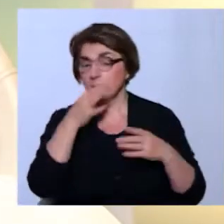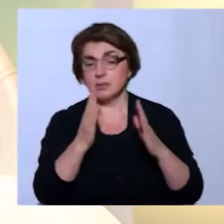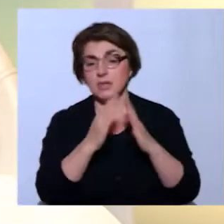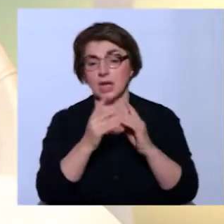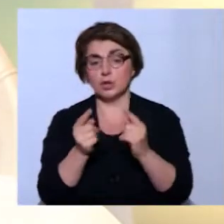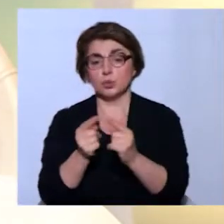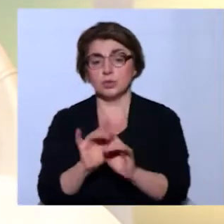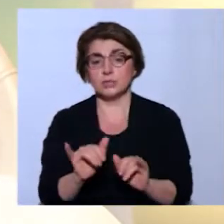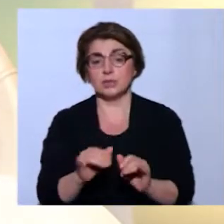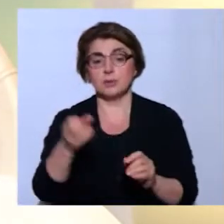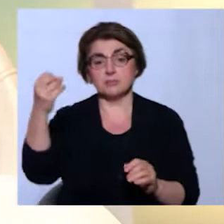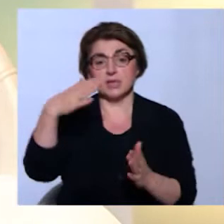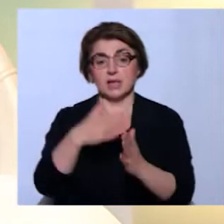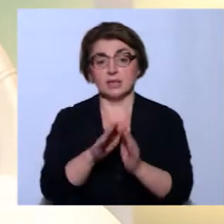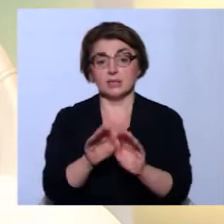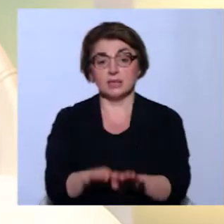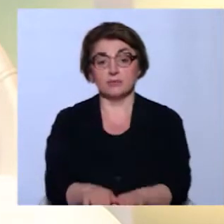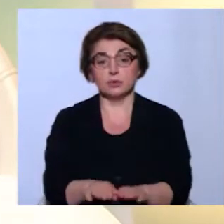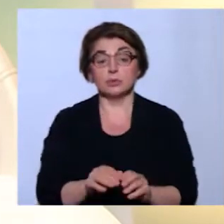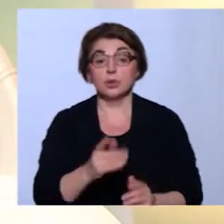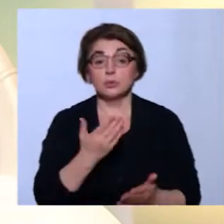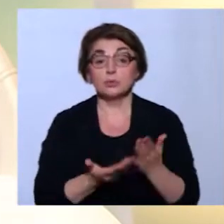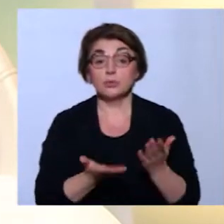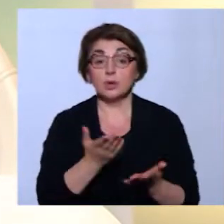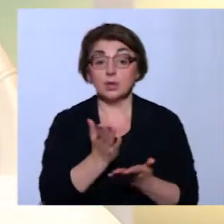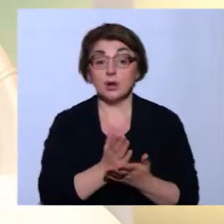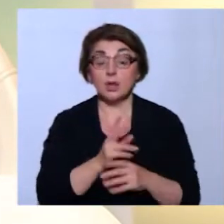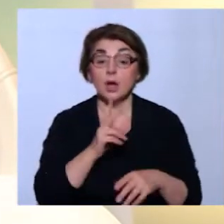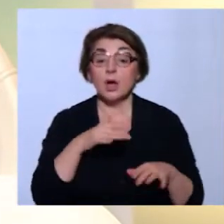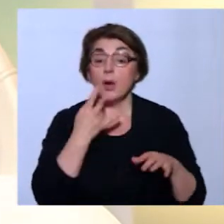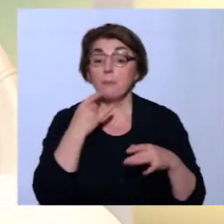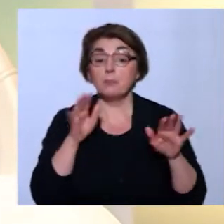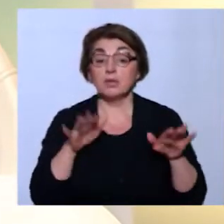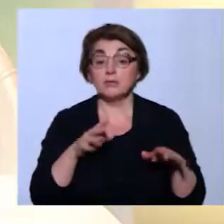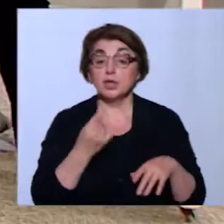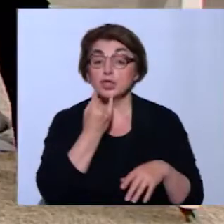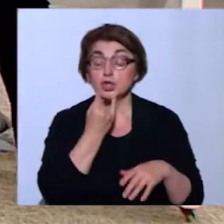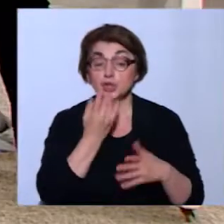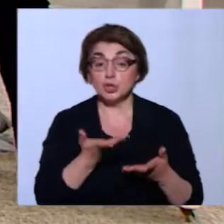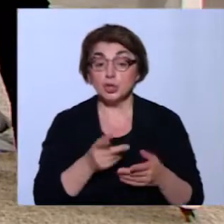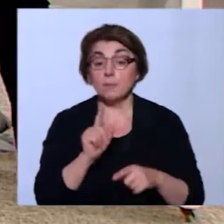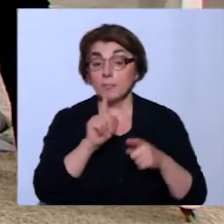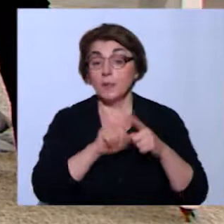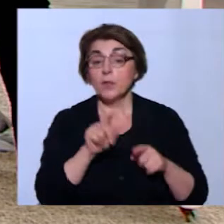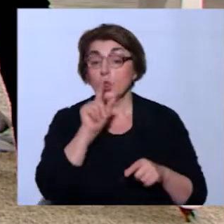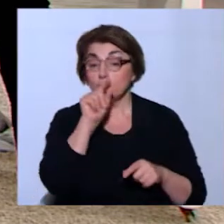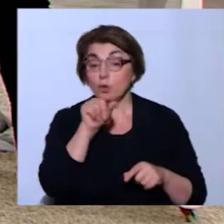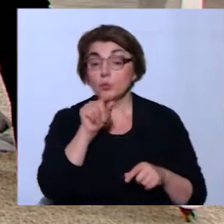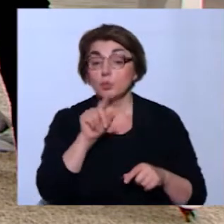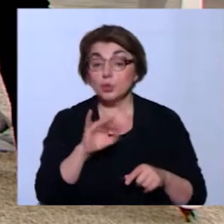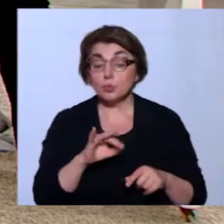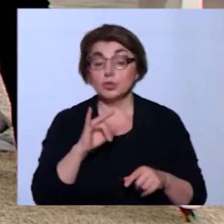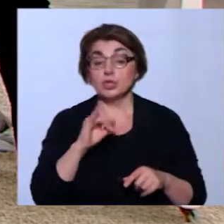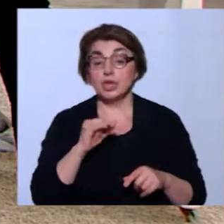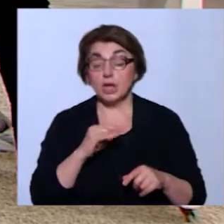დაუშვათ. Თუ თქვენ ყავთ ფრინველი, რაიმე ჩიტი მაგალითად თუთიყუში ან იადონი